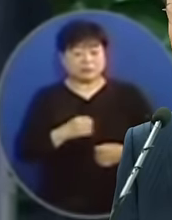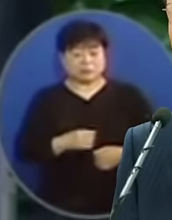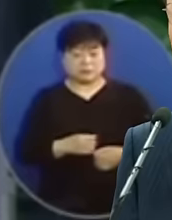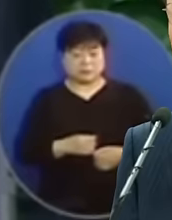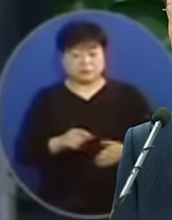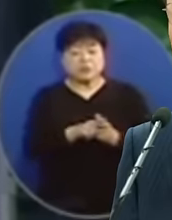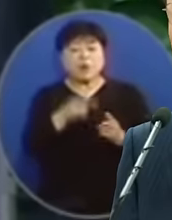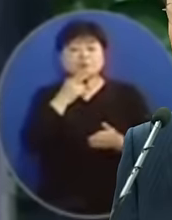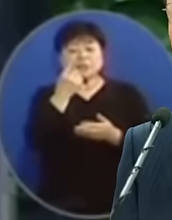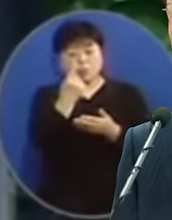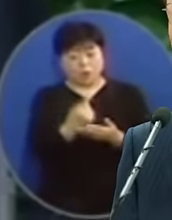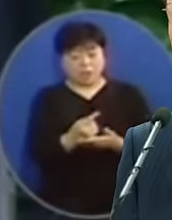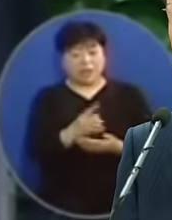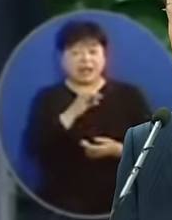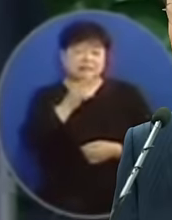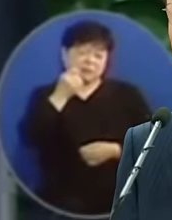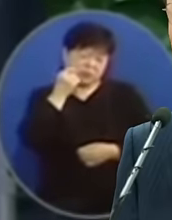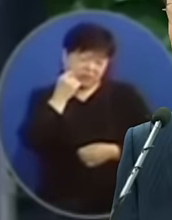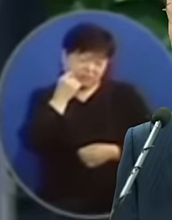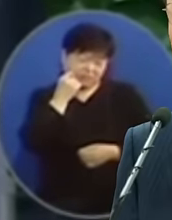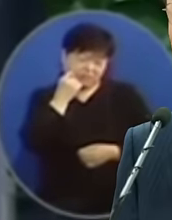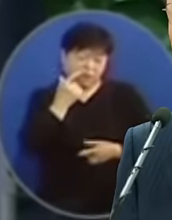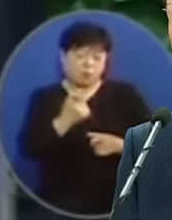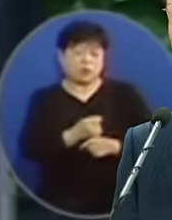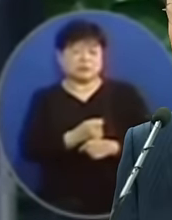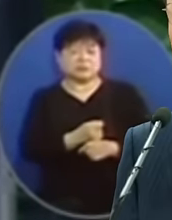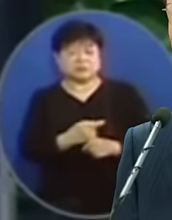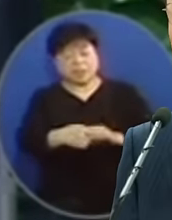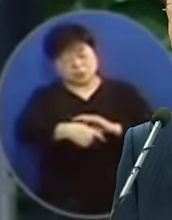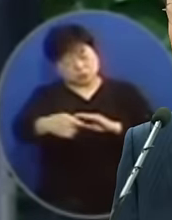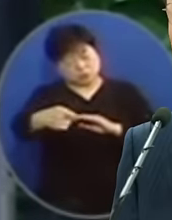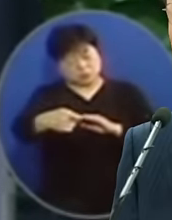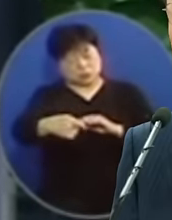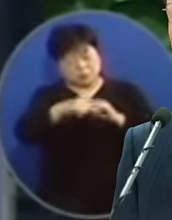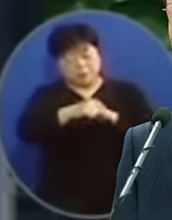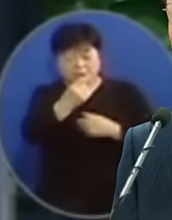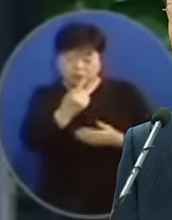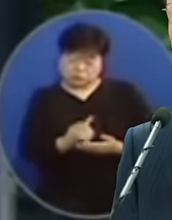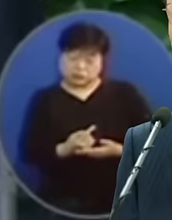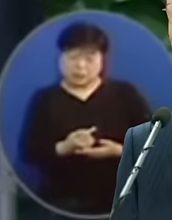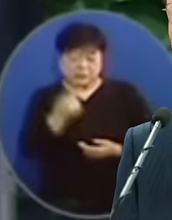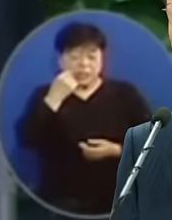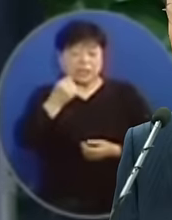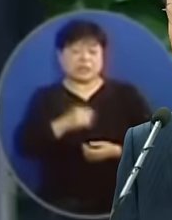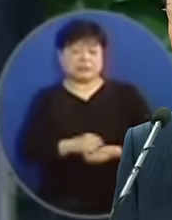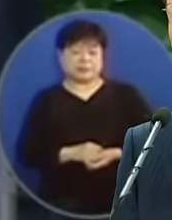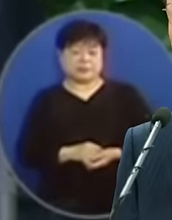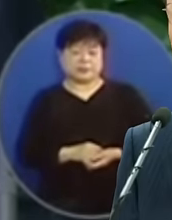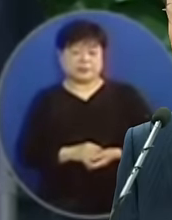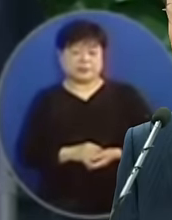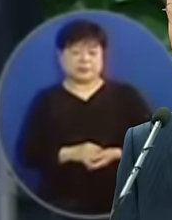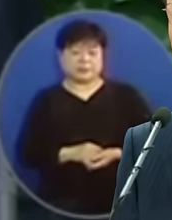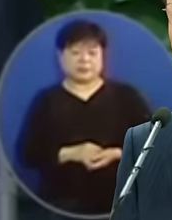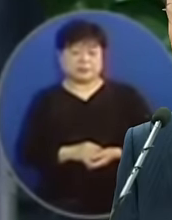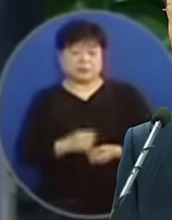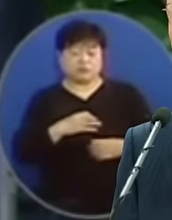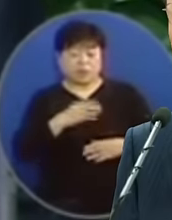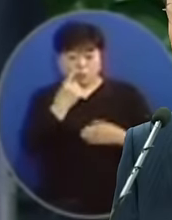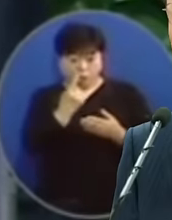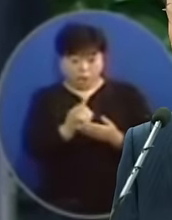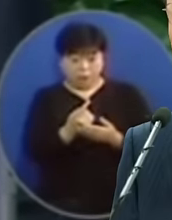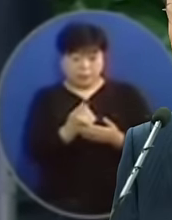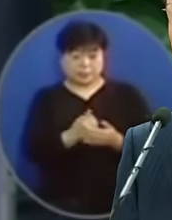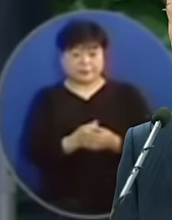것입니다. 안 될 것이라고 원수가 나를 도역질하고 죽이고 멸망시키라고 생각하고 있기 때문에 불안과 공포가